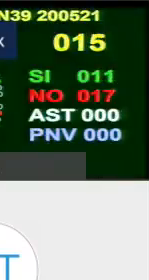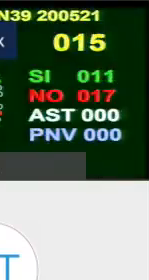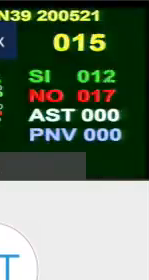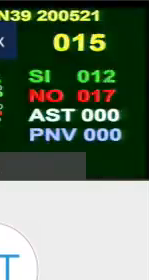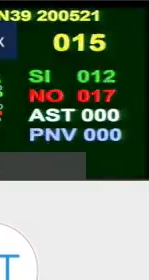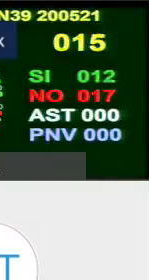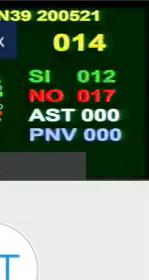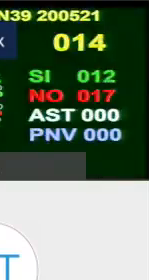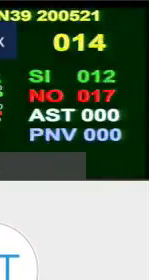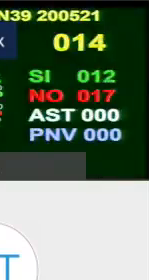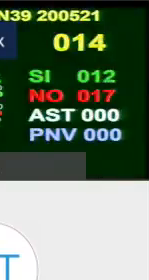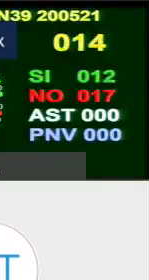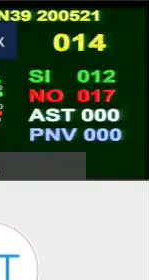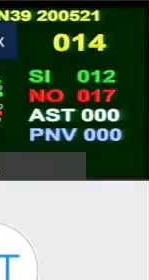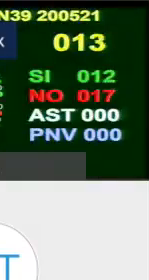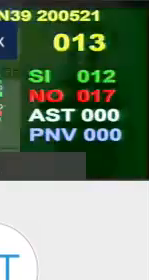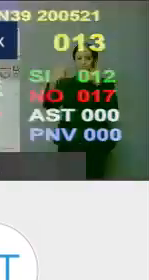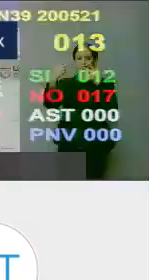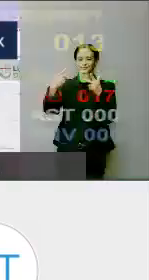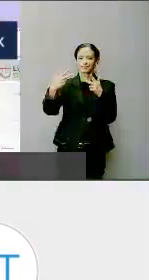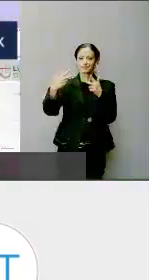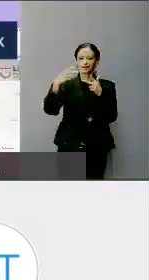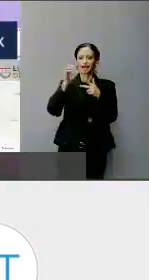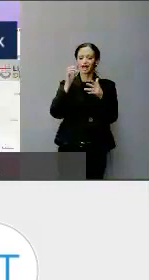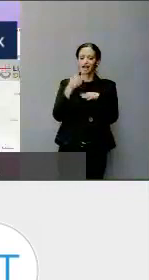da remoto sul numero 31